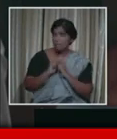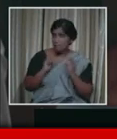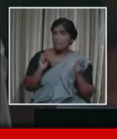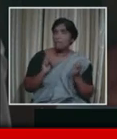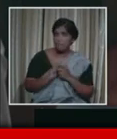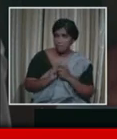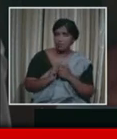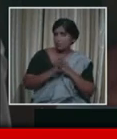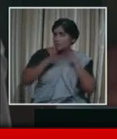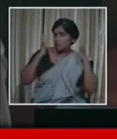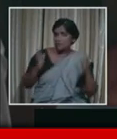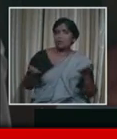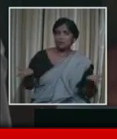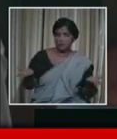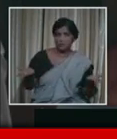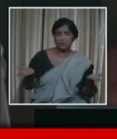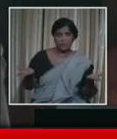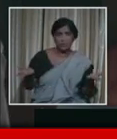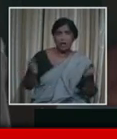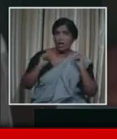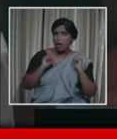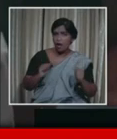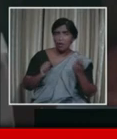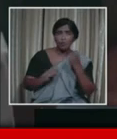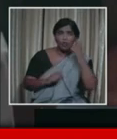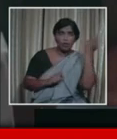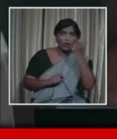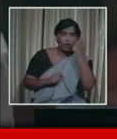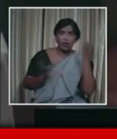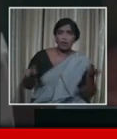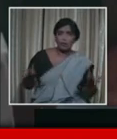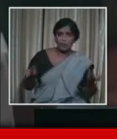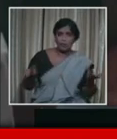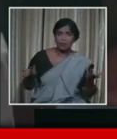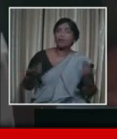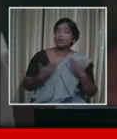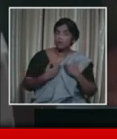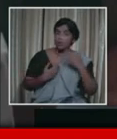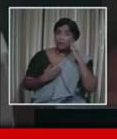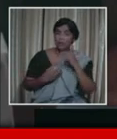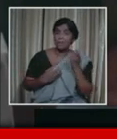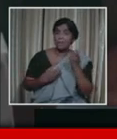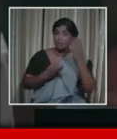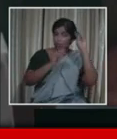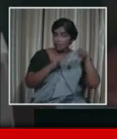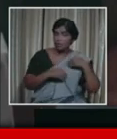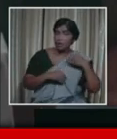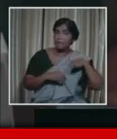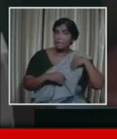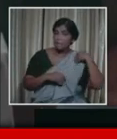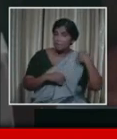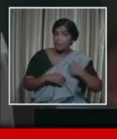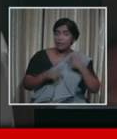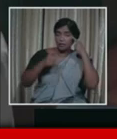විතාමත්ම බරපතල ගැටලු කොහොමද අපිට මේක මුදල් හොයාගන්නේ අපිට විදේශ විනිමය ලැබෙන ප්‍රධාන